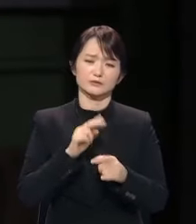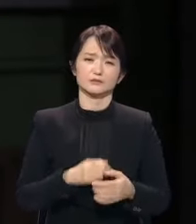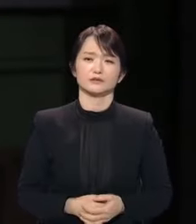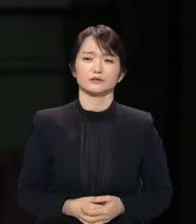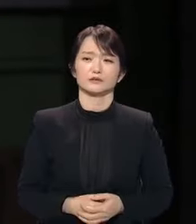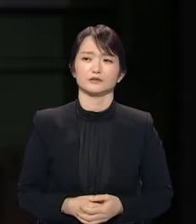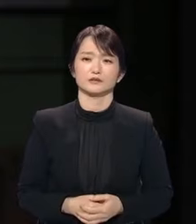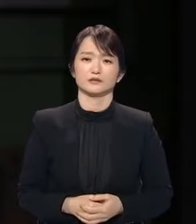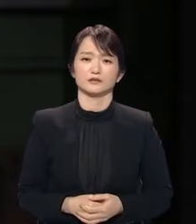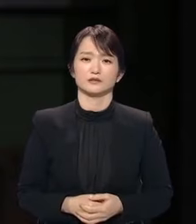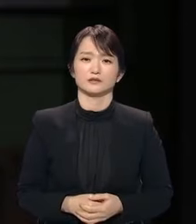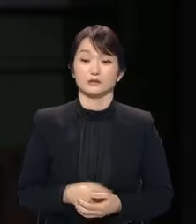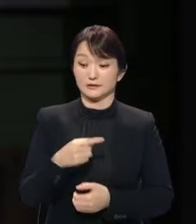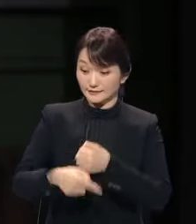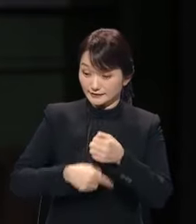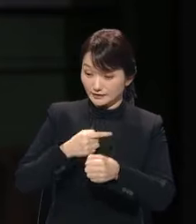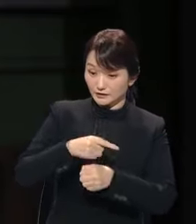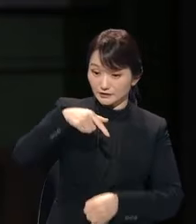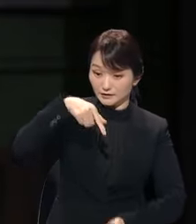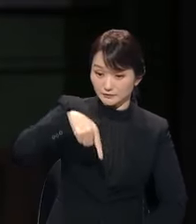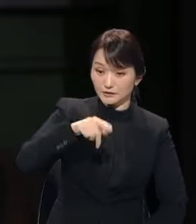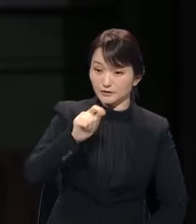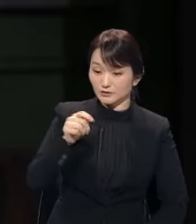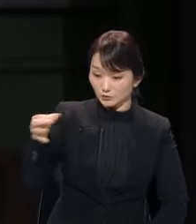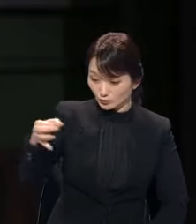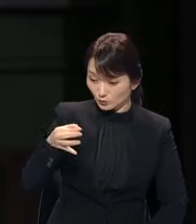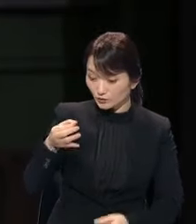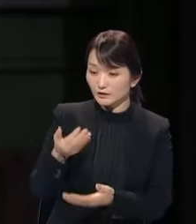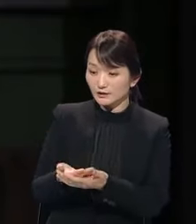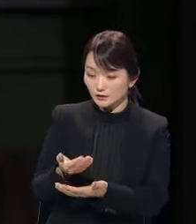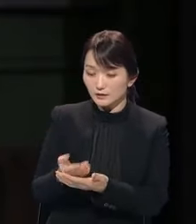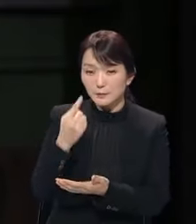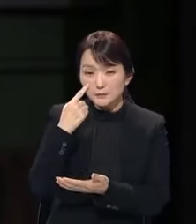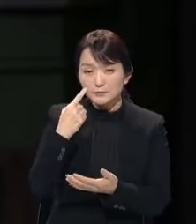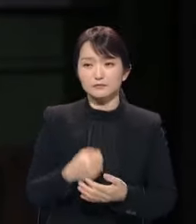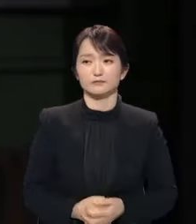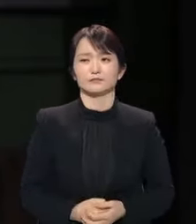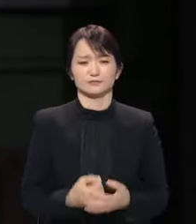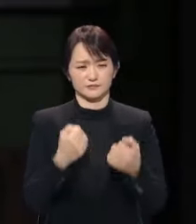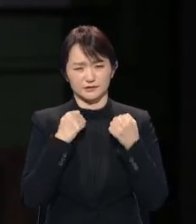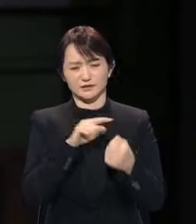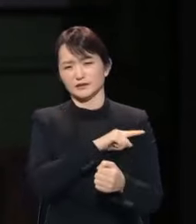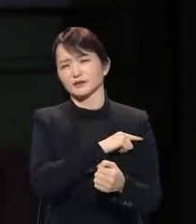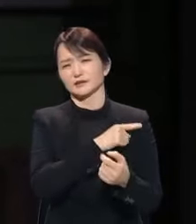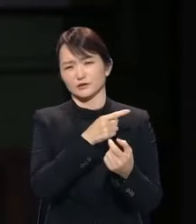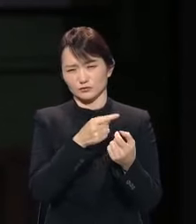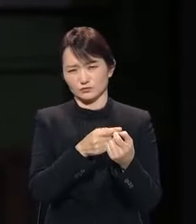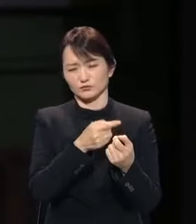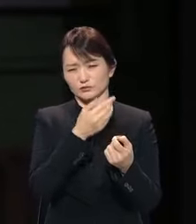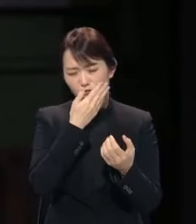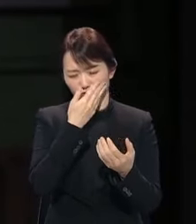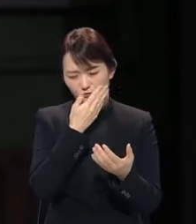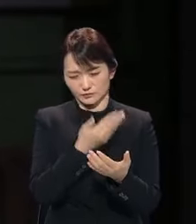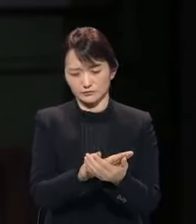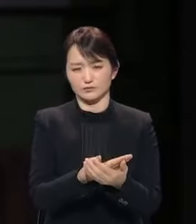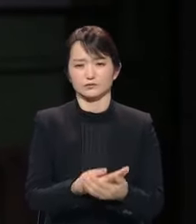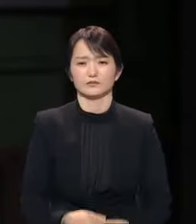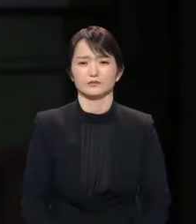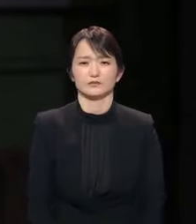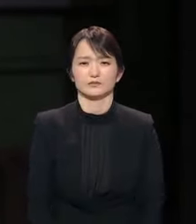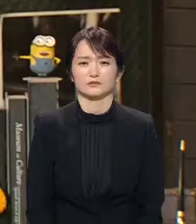1년치 PTB 달라고 해보세요 하셨습니다. 그리고 아쿠아님은 아 그래도 건강이 최고긴 합니다 이런 의견도 주셨습니다.